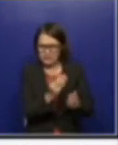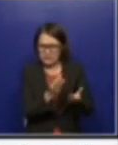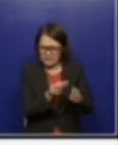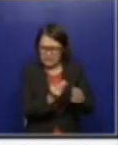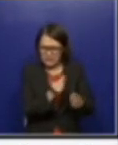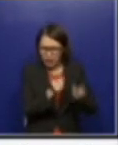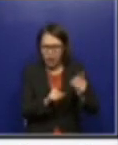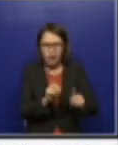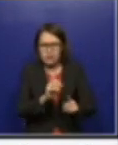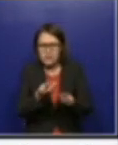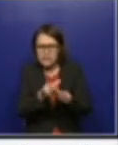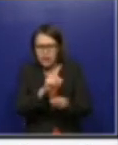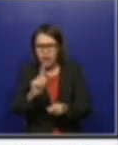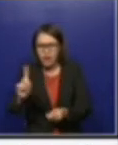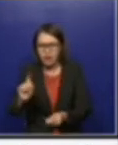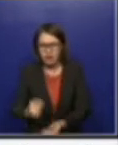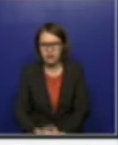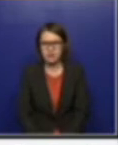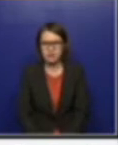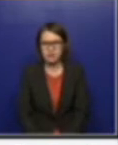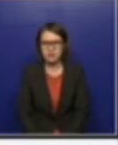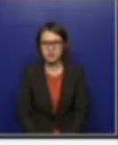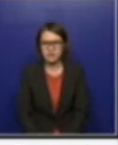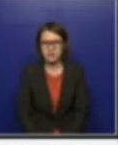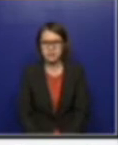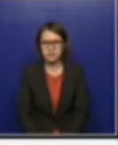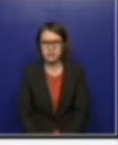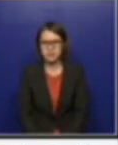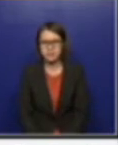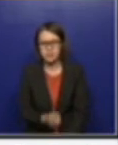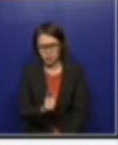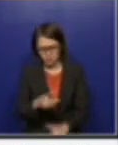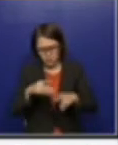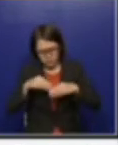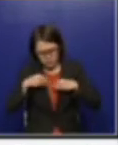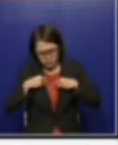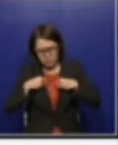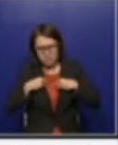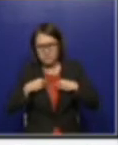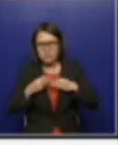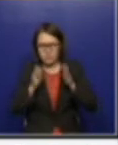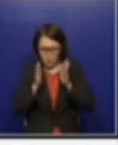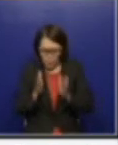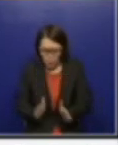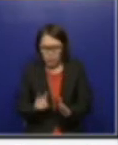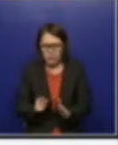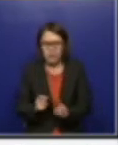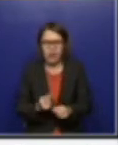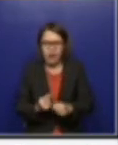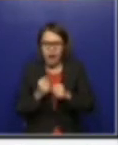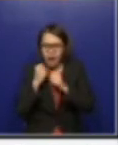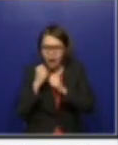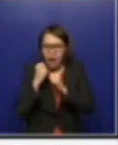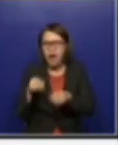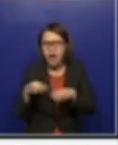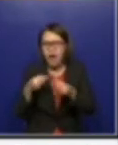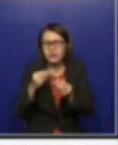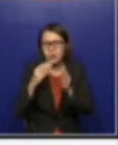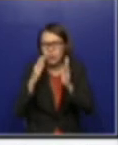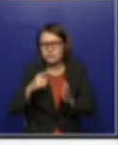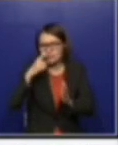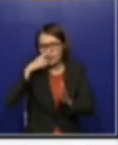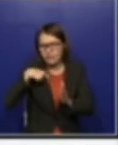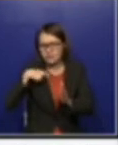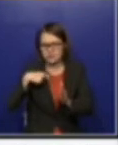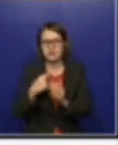กลุกที่ไหนถ้ายอมรับความเป็นคนคุณค่าแห่งการสร้างชาติของคนไทย